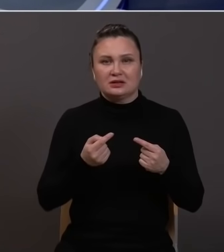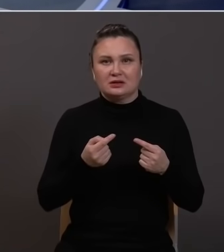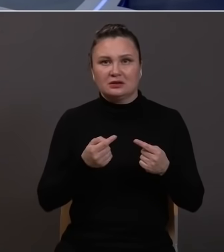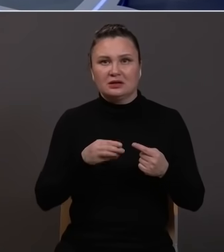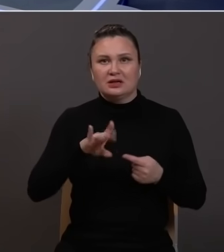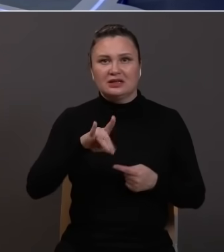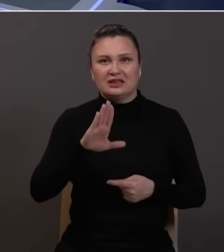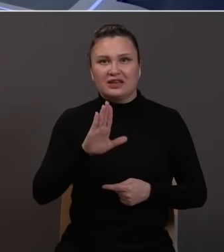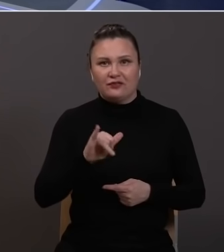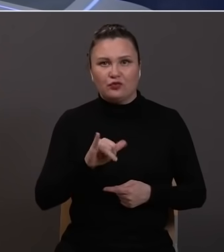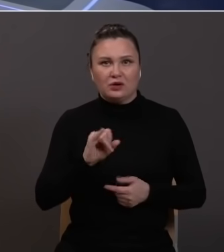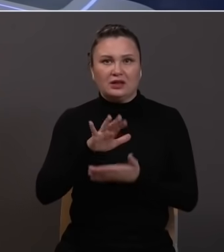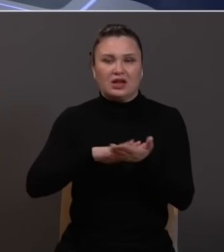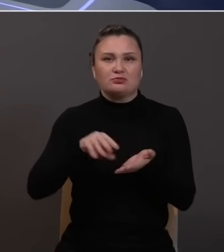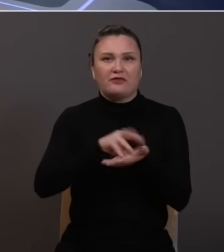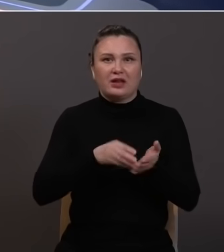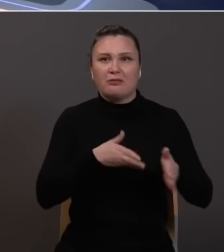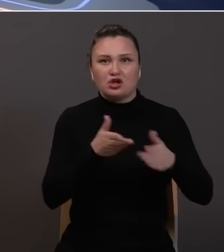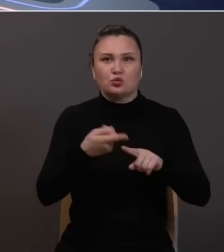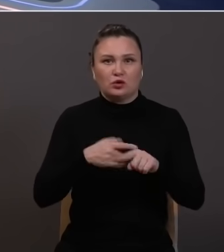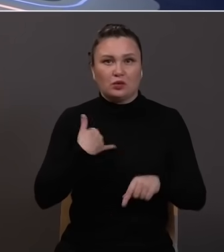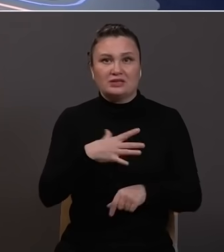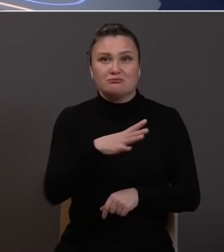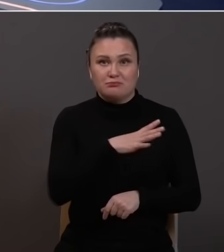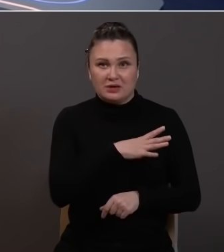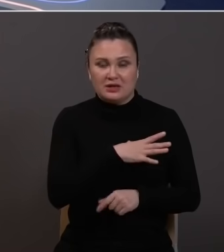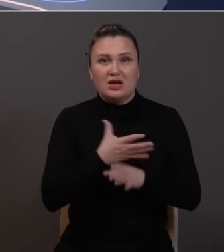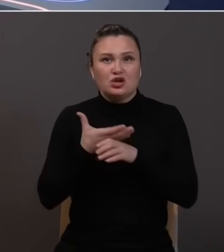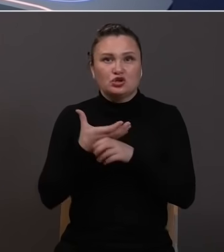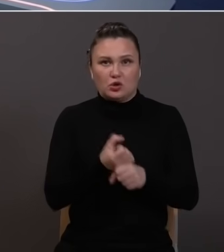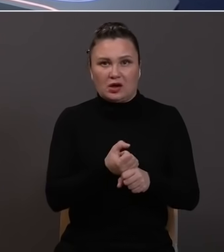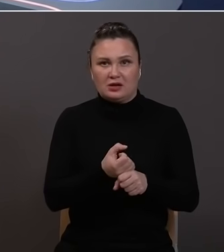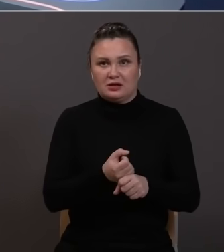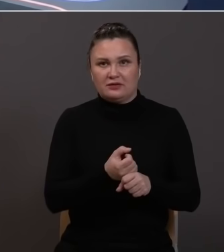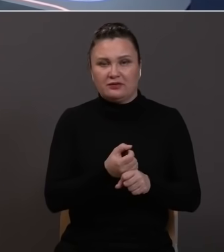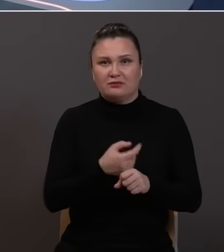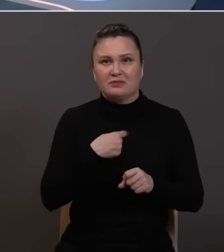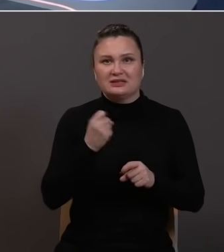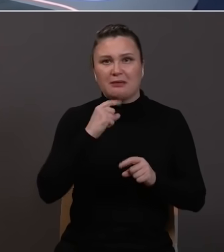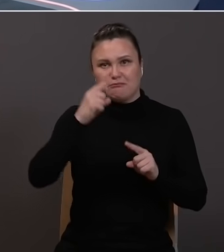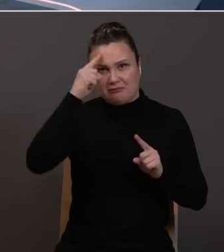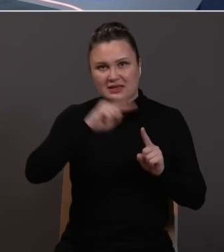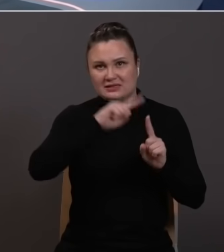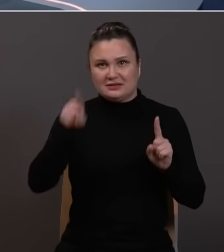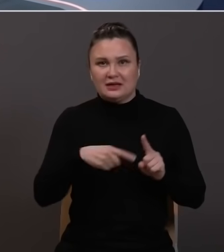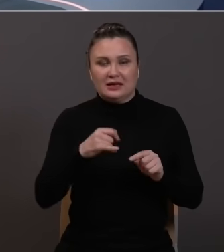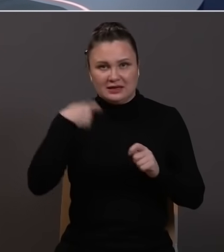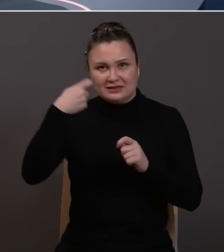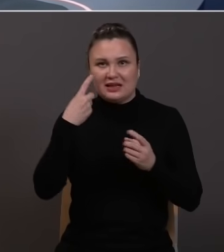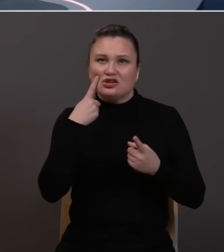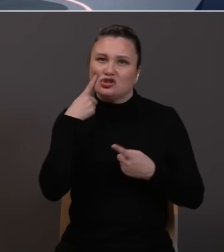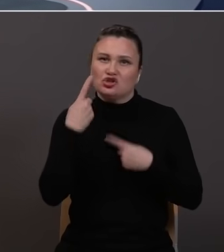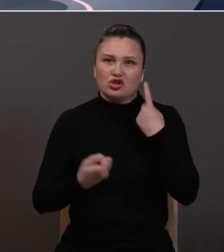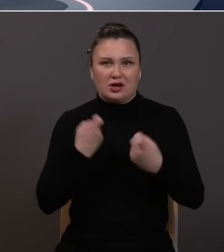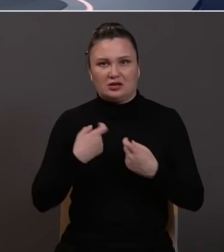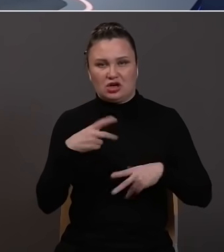через Тыву и дальше повторили весь маршрут, который у нас был. Сократив определенно, мы там за месяц, по-моему, уложились и сняли